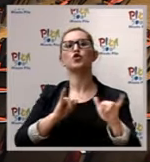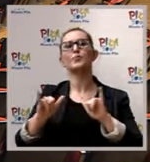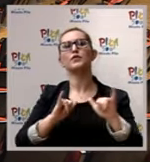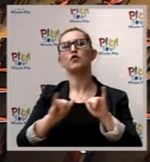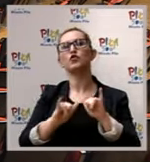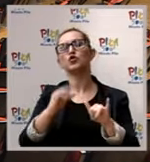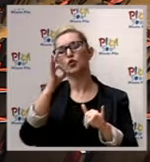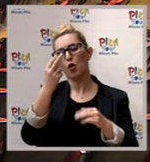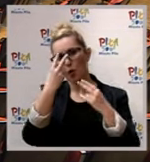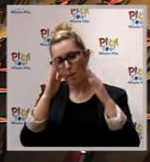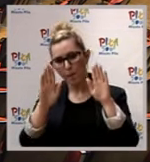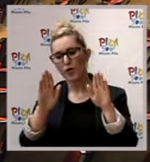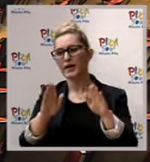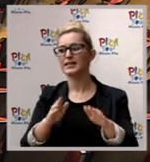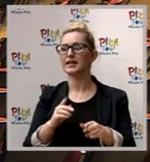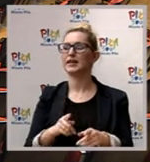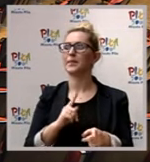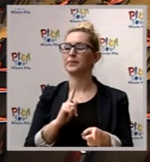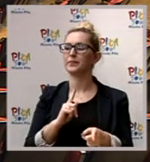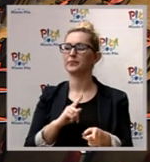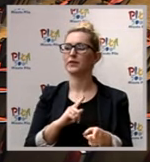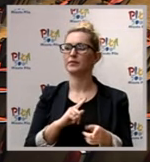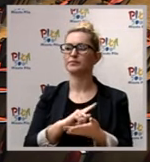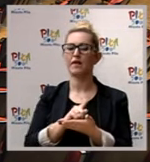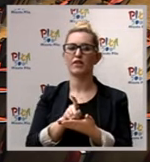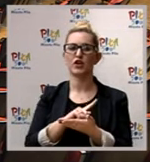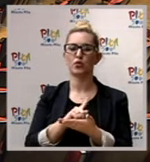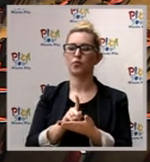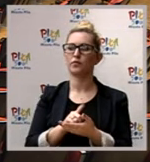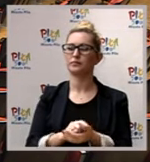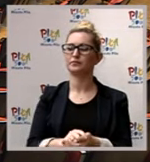przedstawienie wyników głosowania.